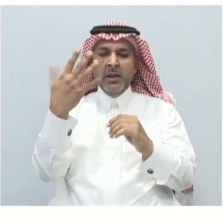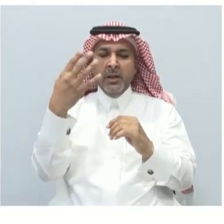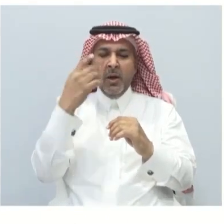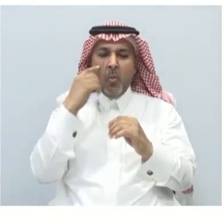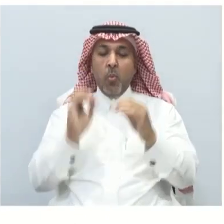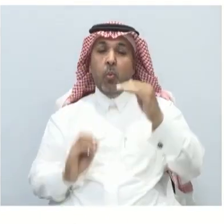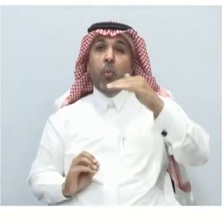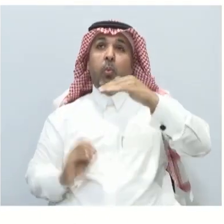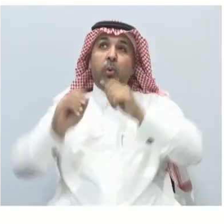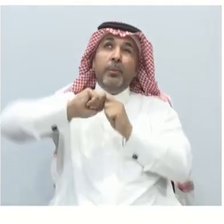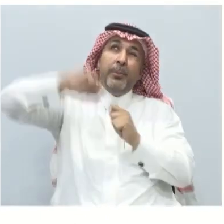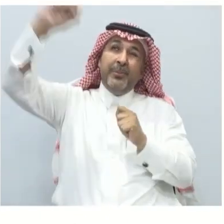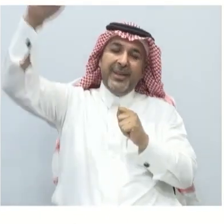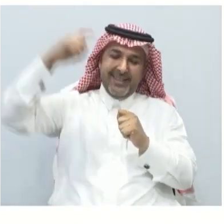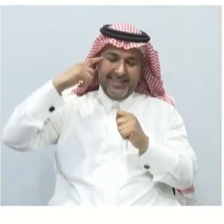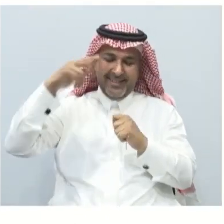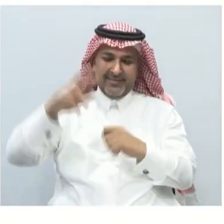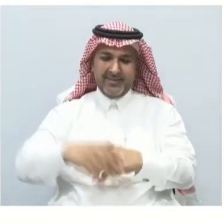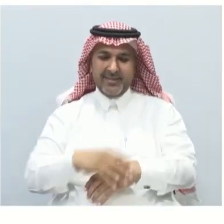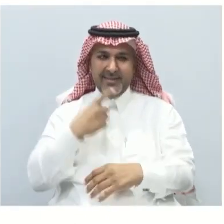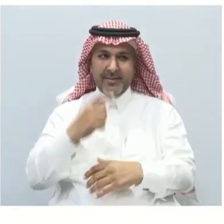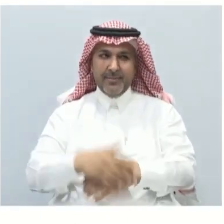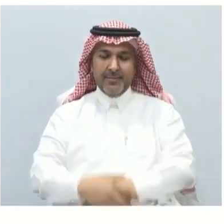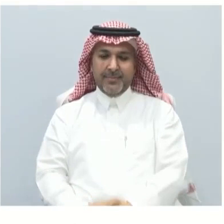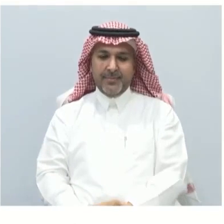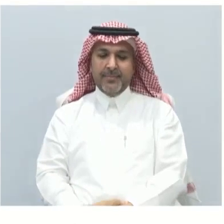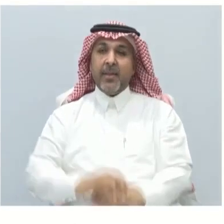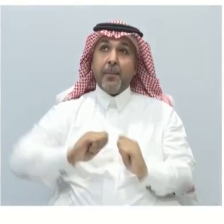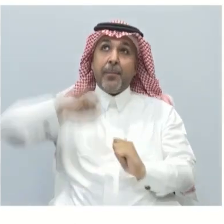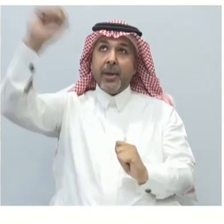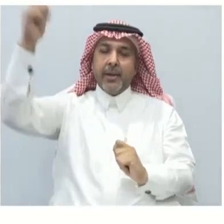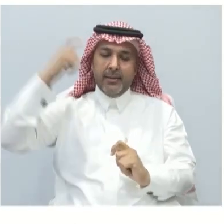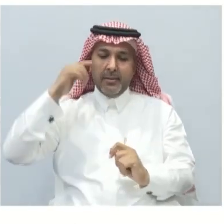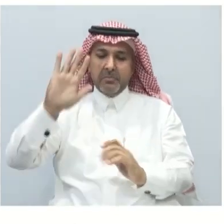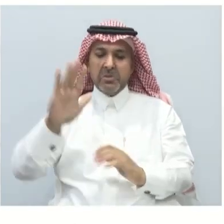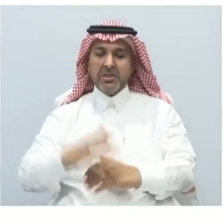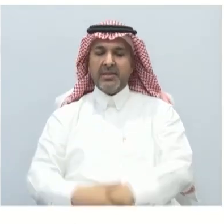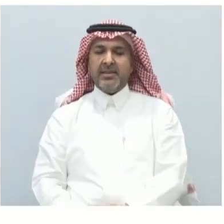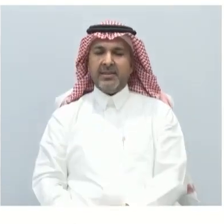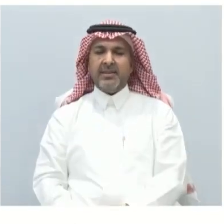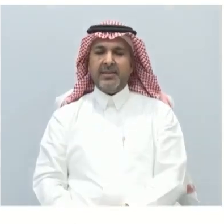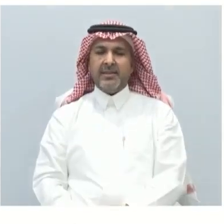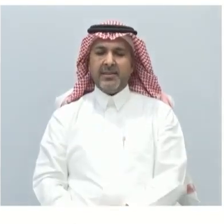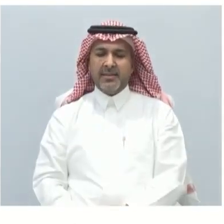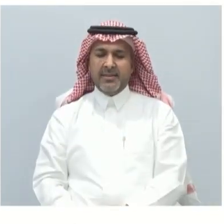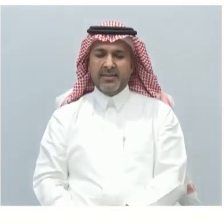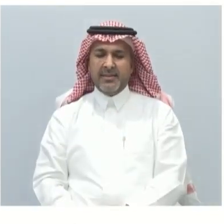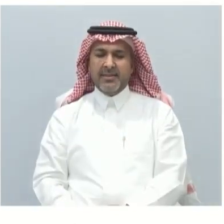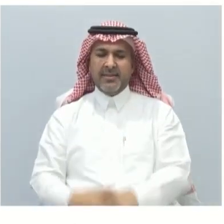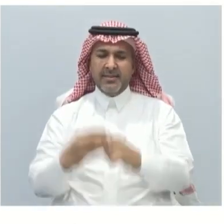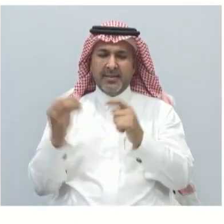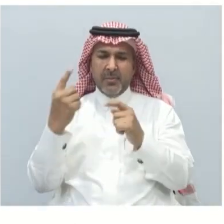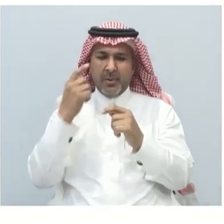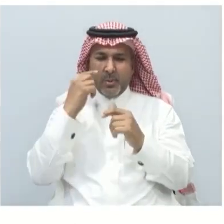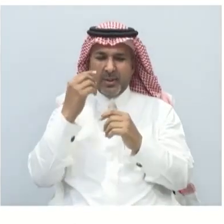تشوفون انتو فوق يعني مره ولا 49 بعد فوق الشاشه يعني خلاص ما عاد في مجال لاننا نلحقها وعند السالب